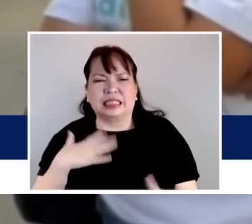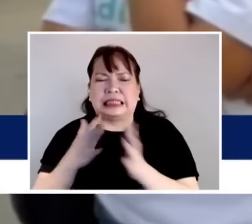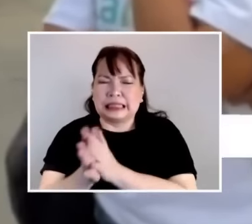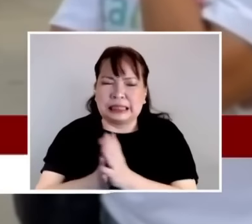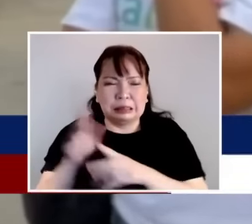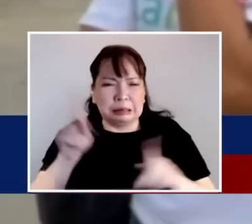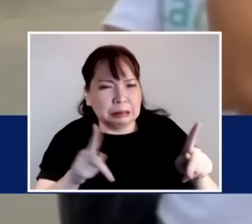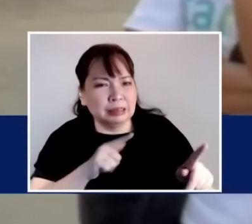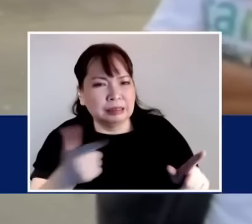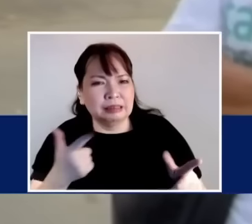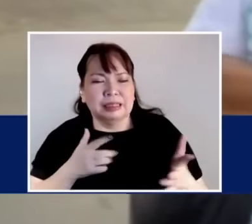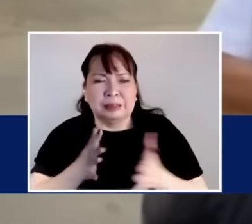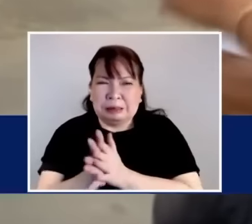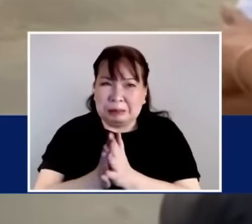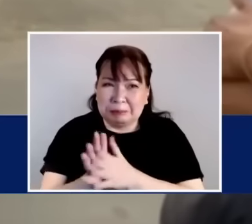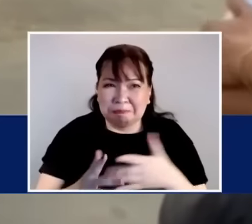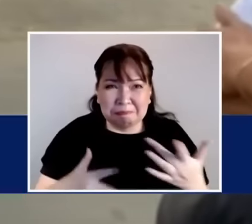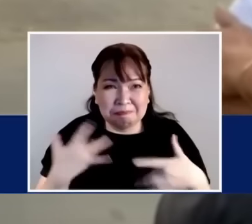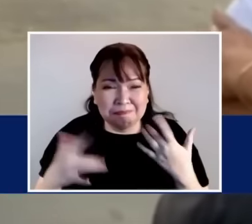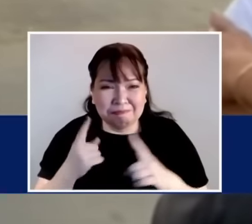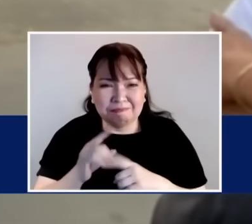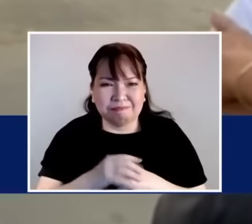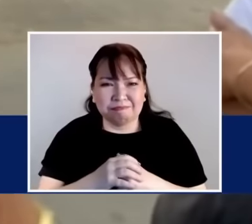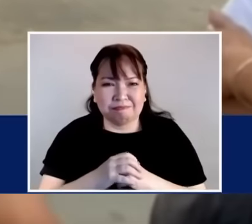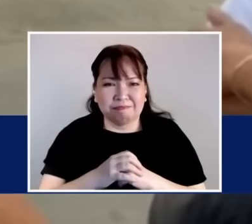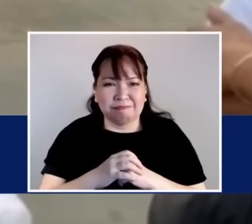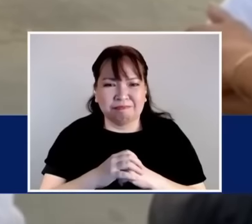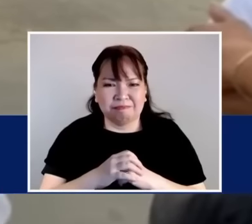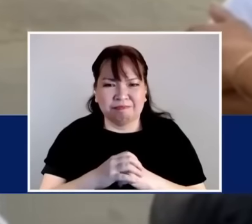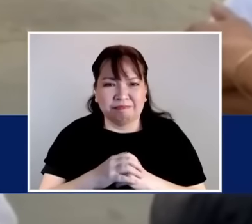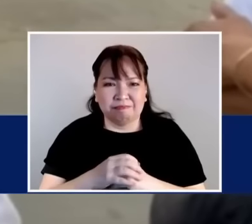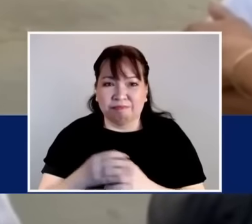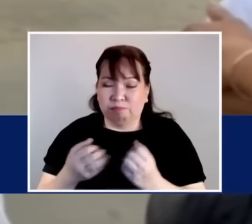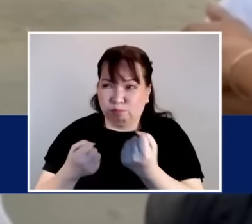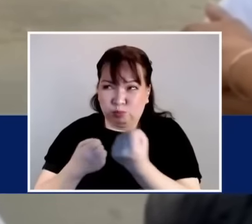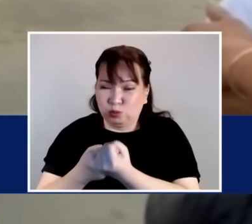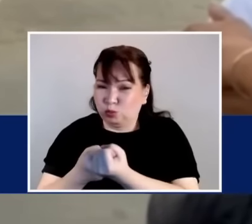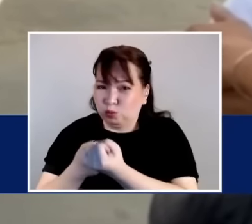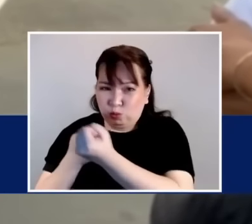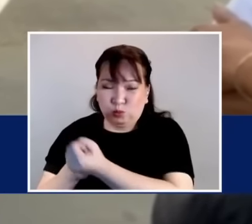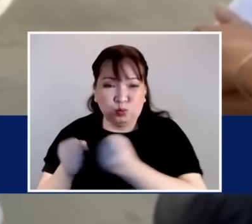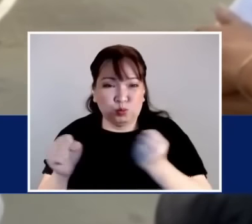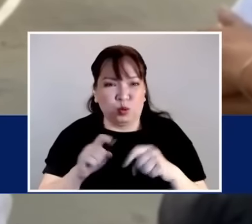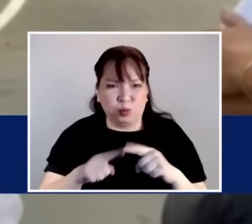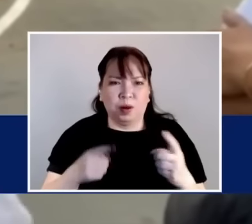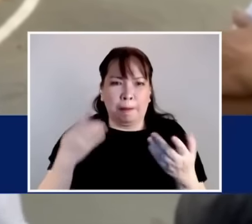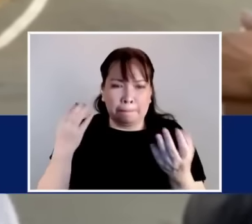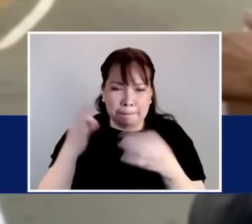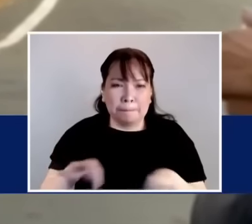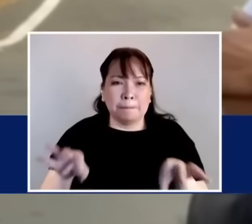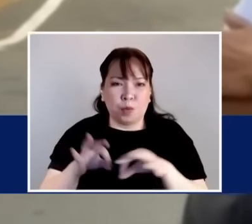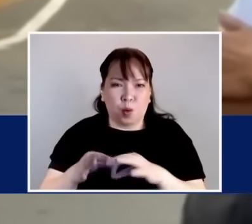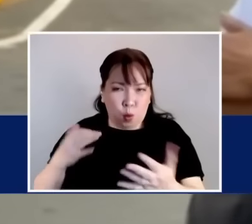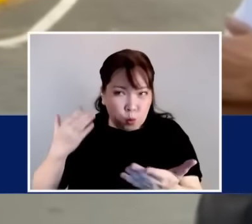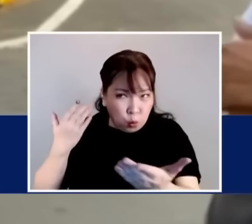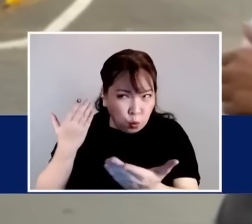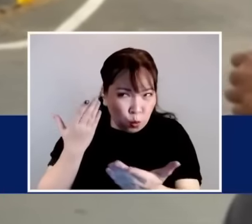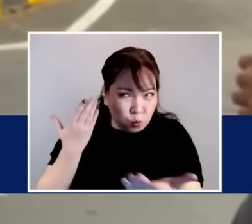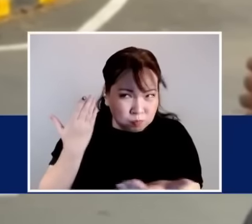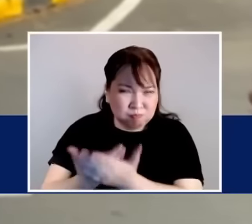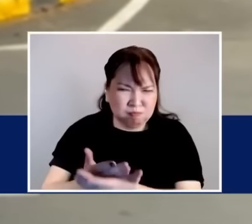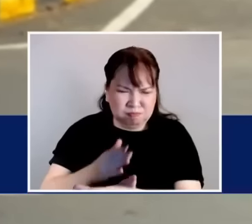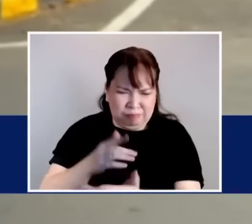tao. Oh, wala kaming ano, wala kaming papanigan na, pero ang gusto namin makarating gamit makaboto. Yun